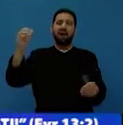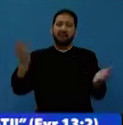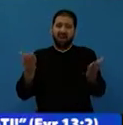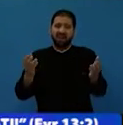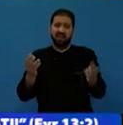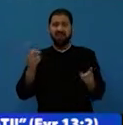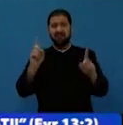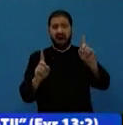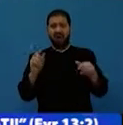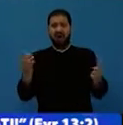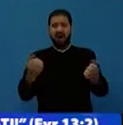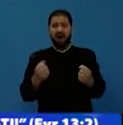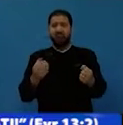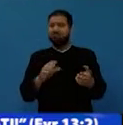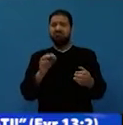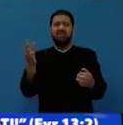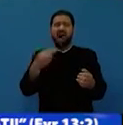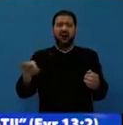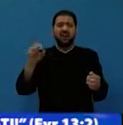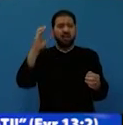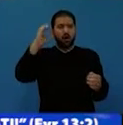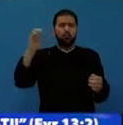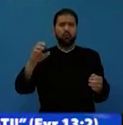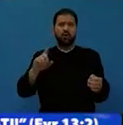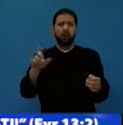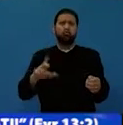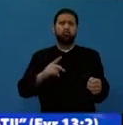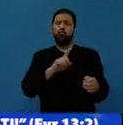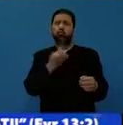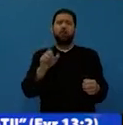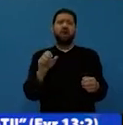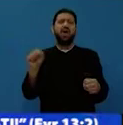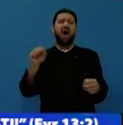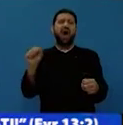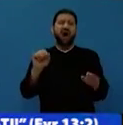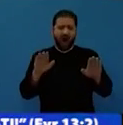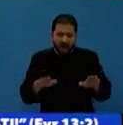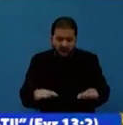sau altor culturi, pentru că nu sunt numai arabi, sunt și creștini, sunt și